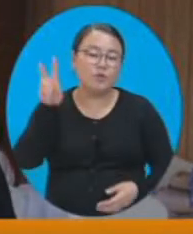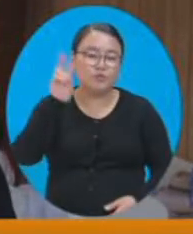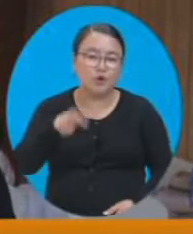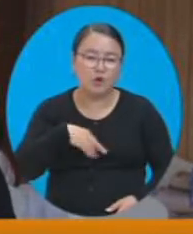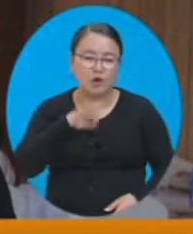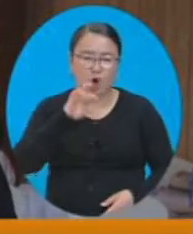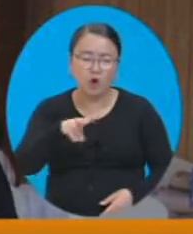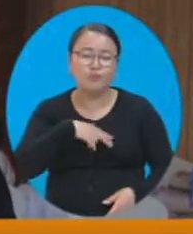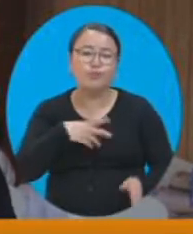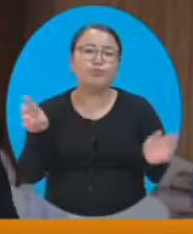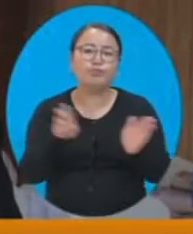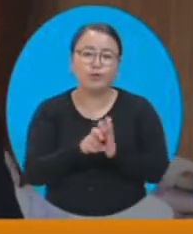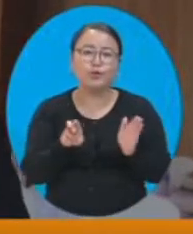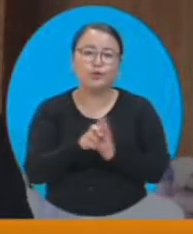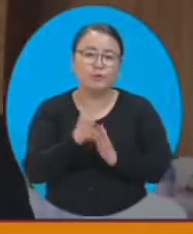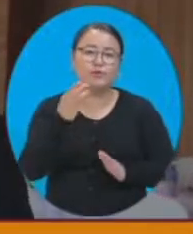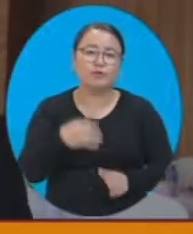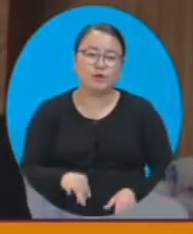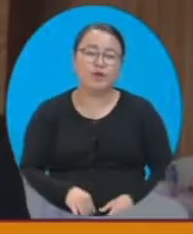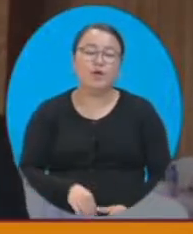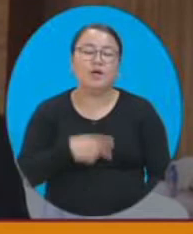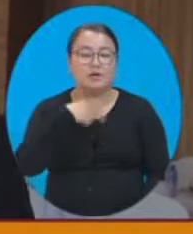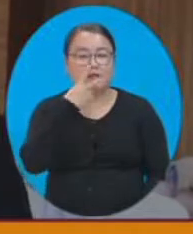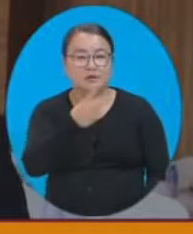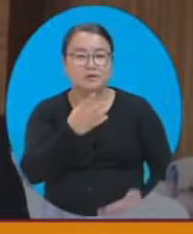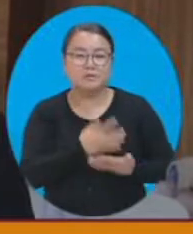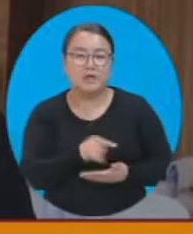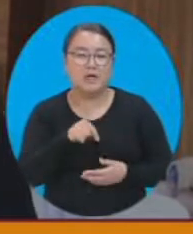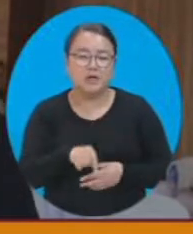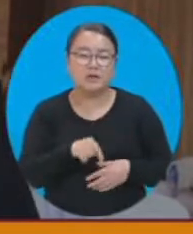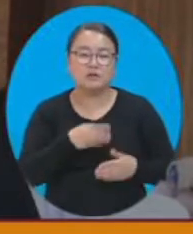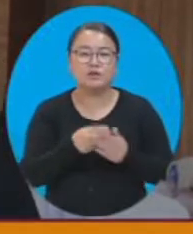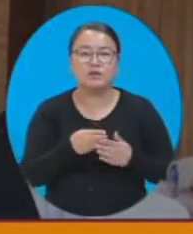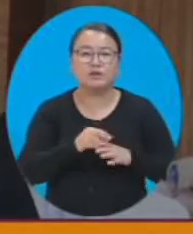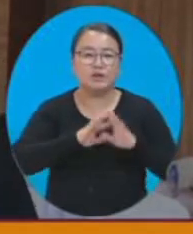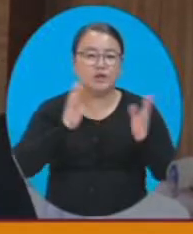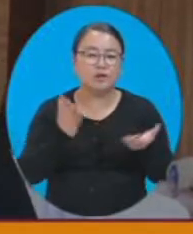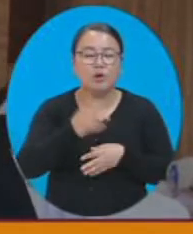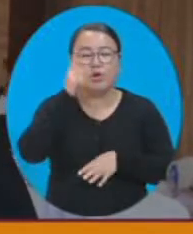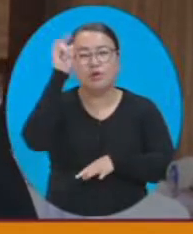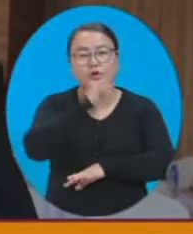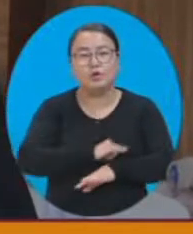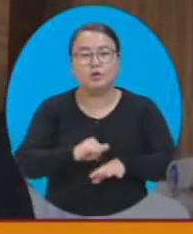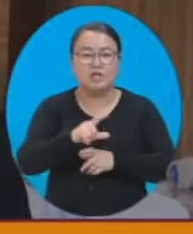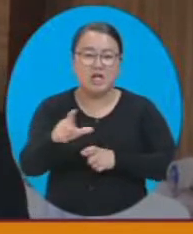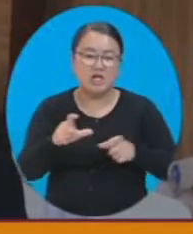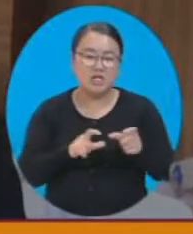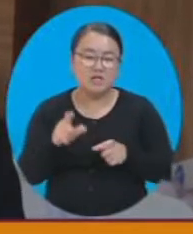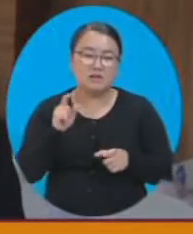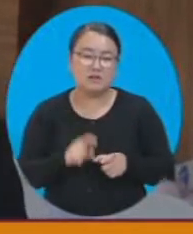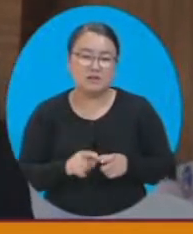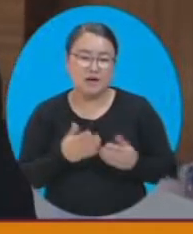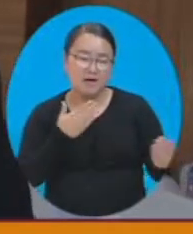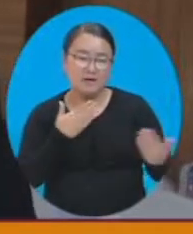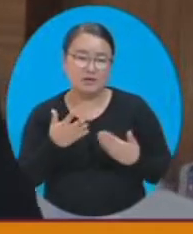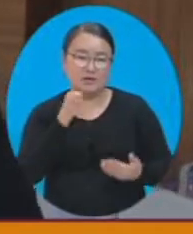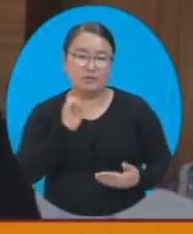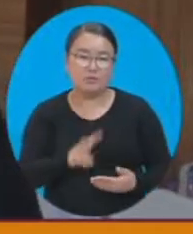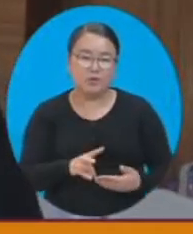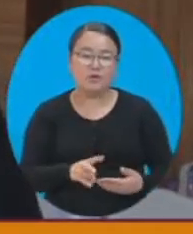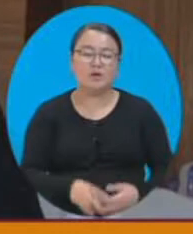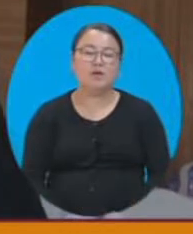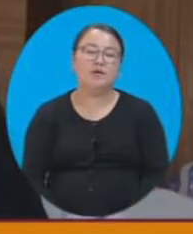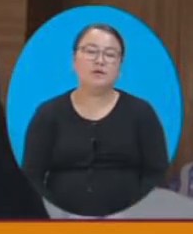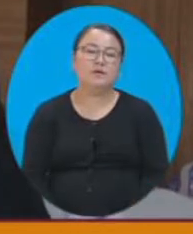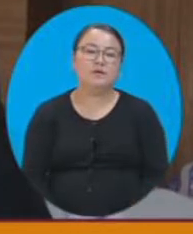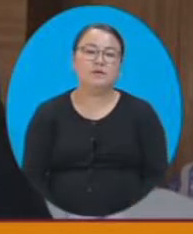доллар болох юм боломж олцсон бол бидэрт бол байгаа гэж харж байгаа. Тэгэхээр энэ маань бол одоо жишээ нь нийт одоо Монгол улсынхаа эдийн засгад харьцуулахад бол